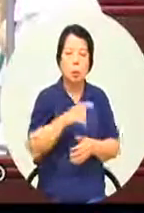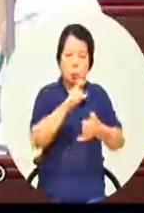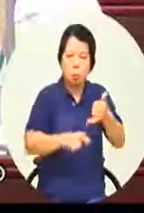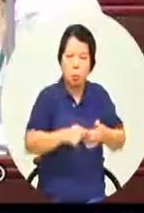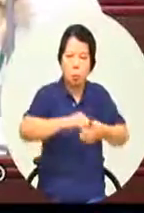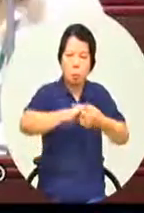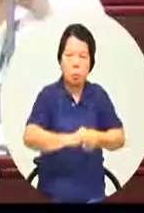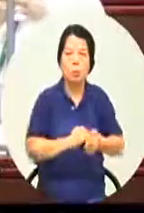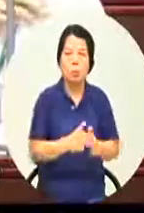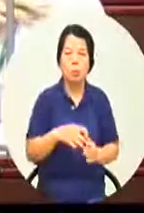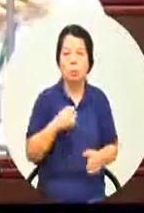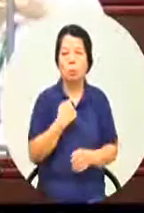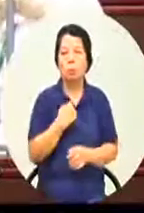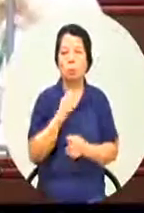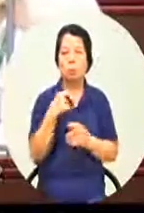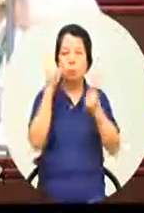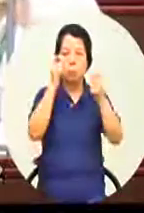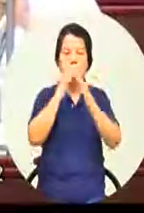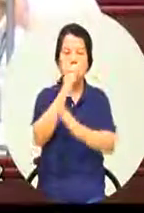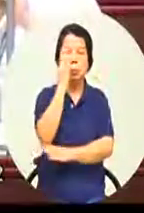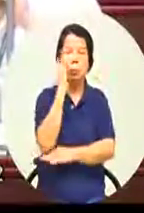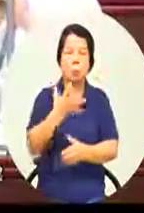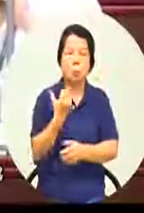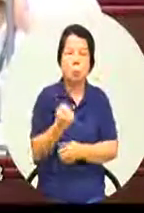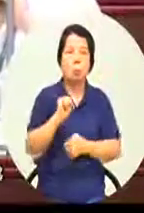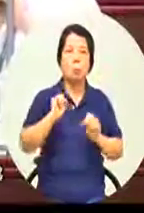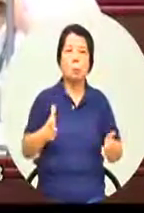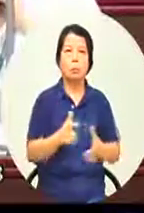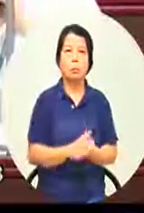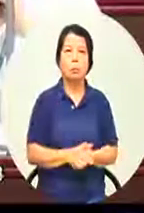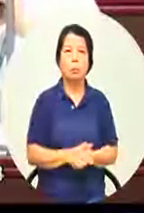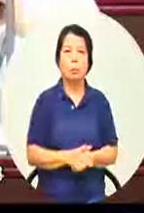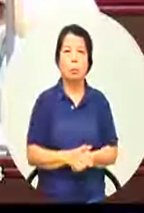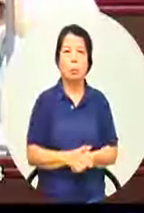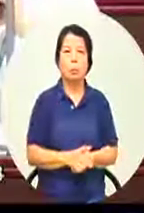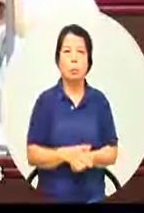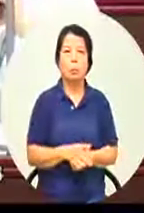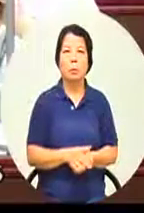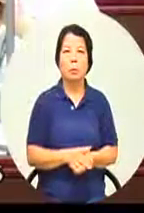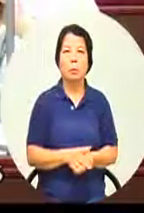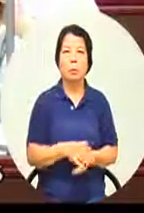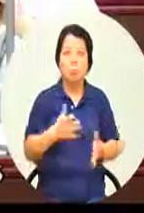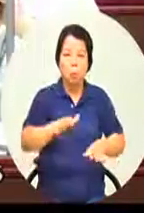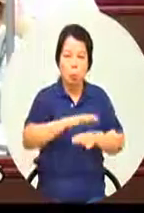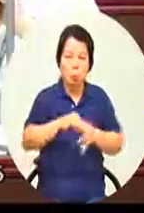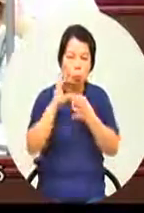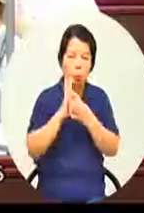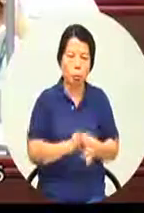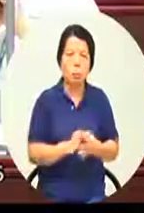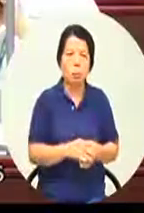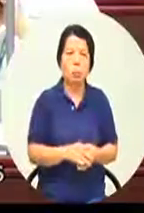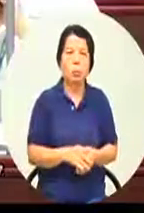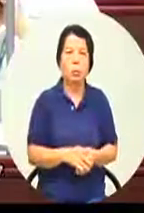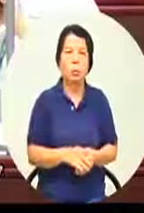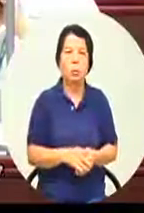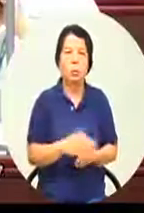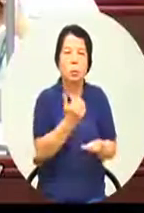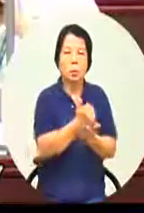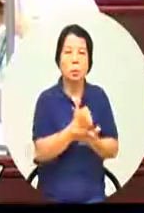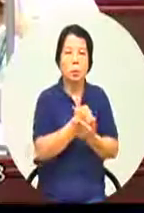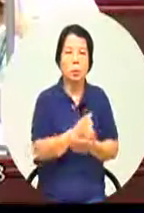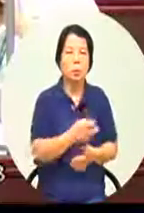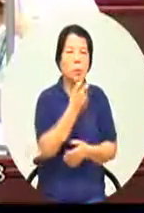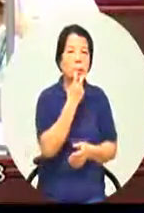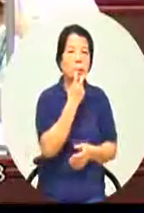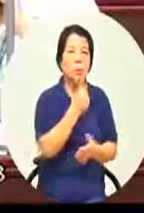不是我们单方面这样的能够做多定夺，不过这个部分我们会持续的来要求中